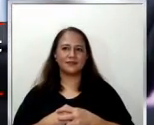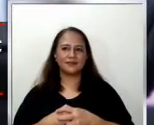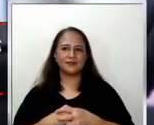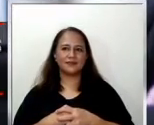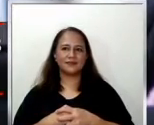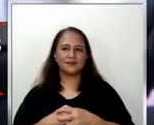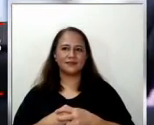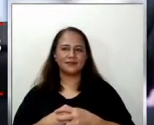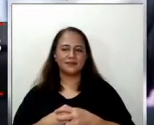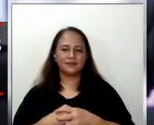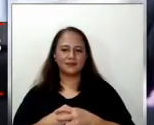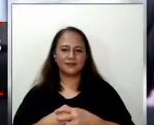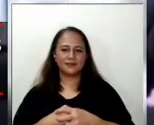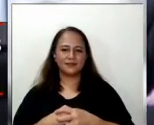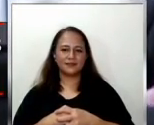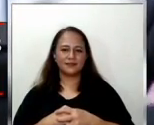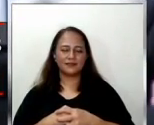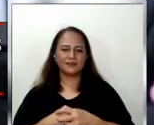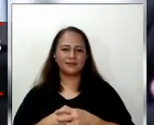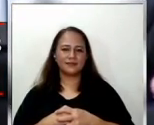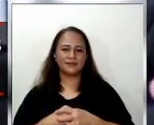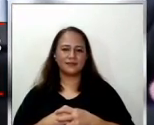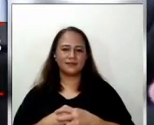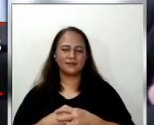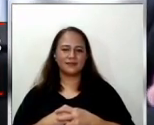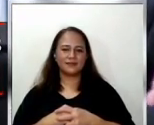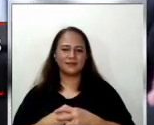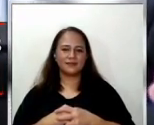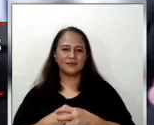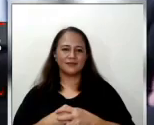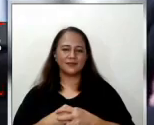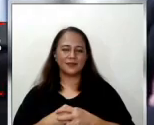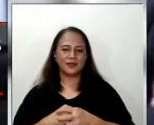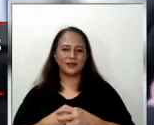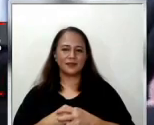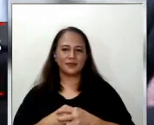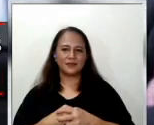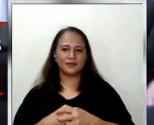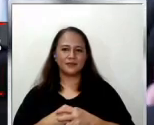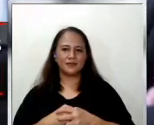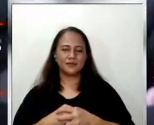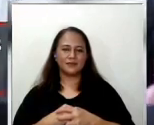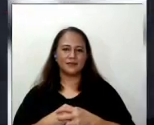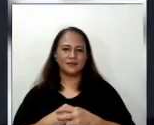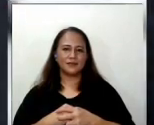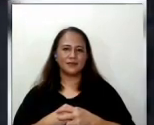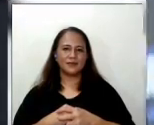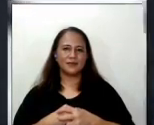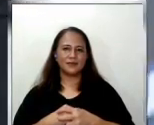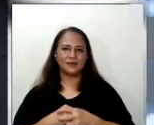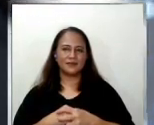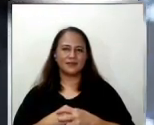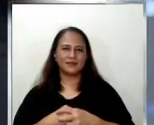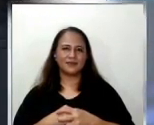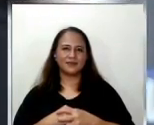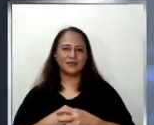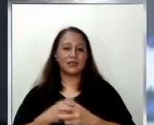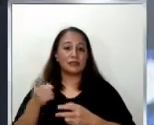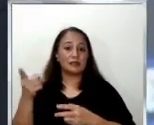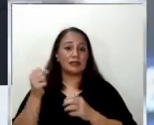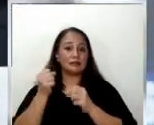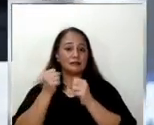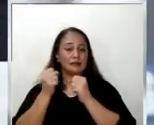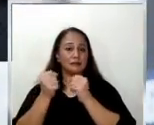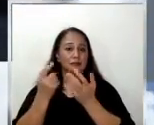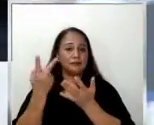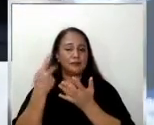pienso que esto no le va a afectar en nada y el sábado vamos a estar los dos listos, no hay excusa. Ang laban na makapagsasabi kung